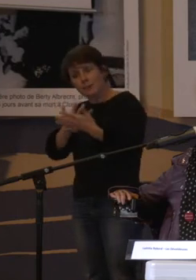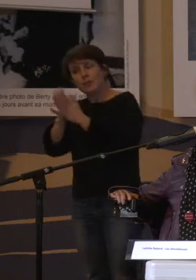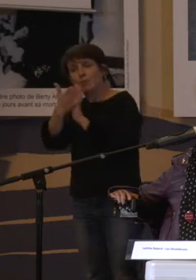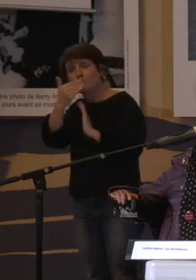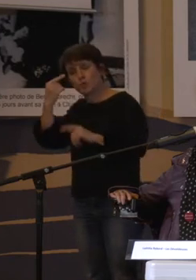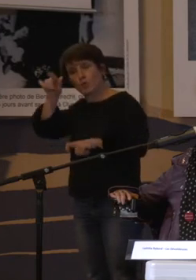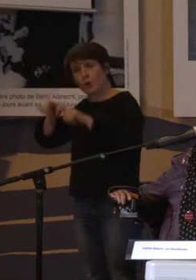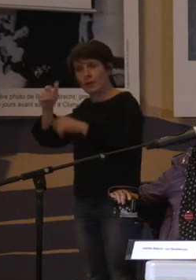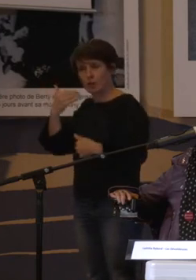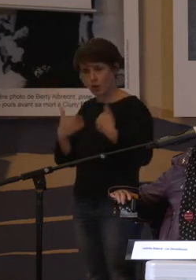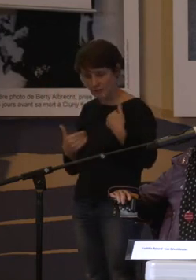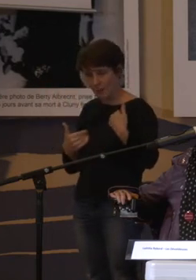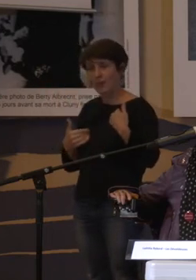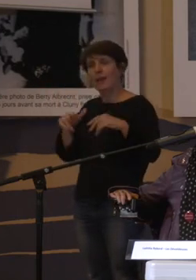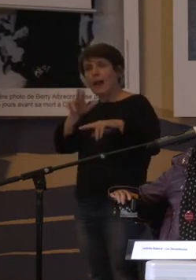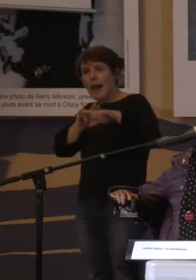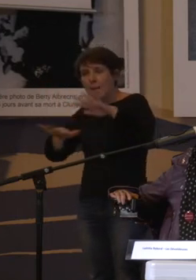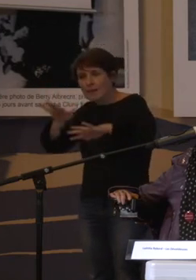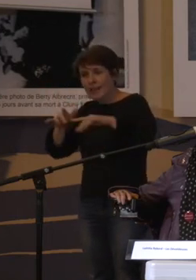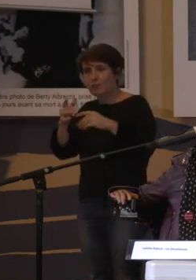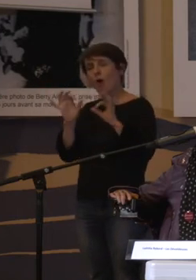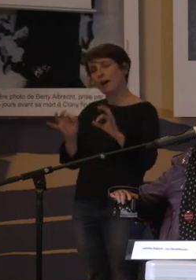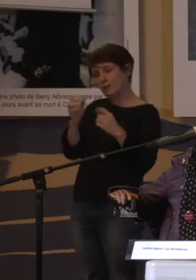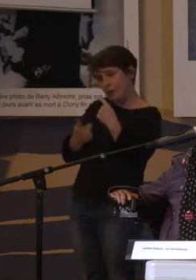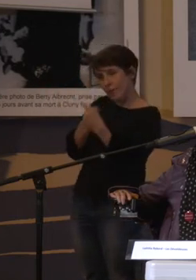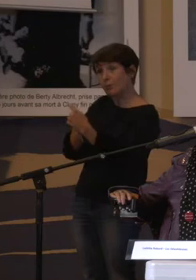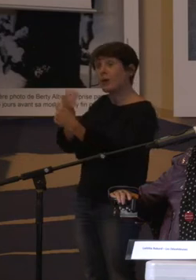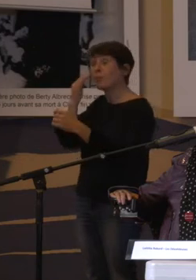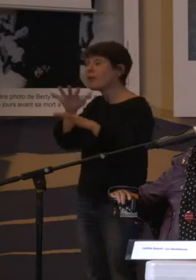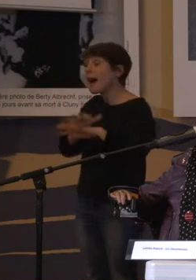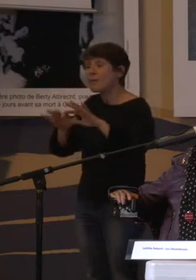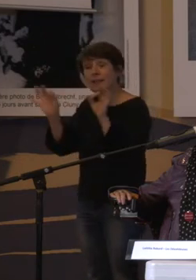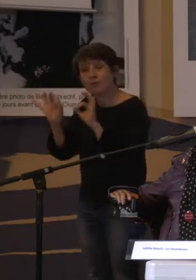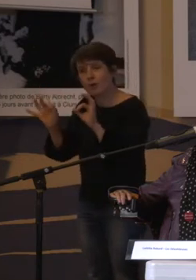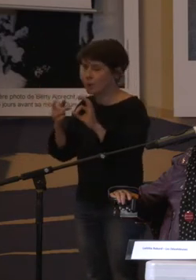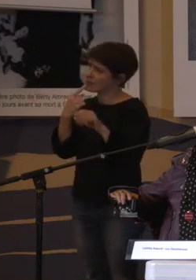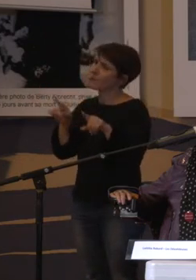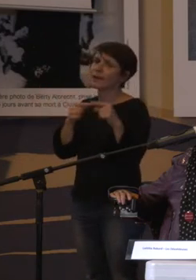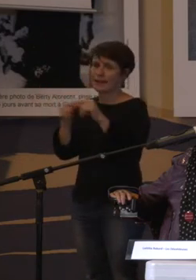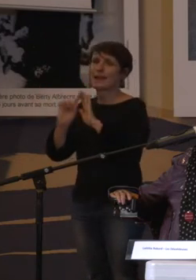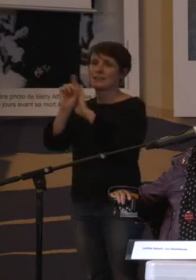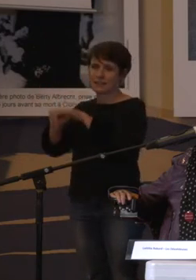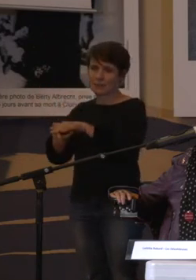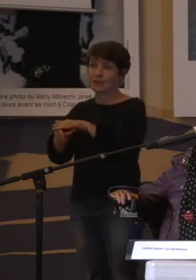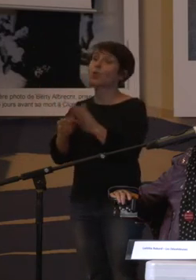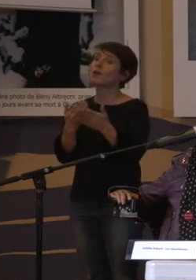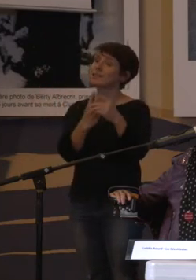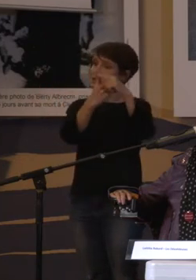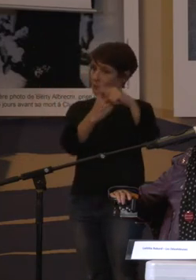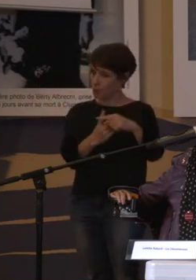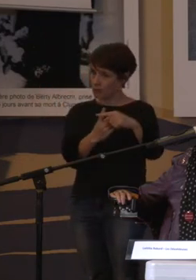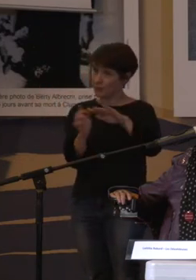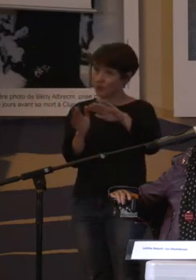le refus d'aménagement raisonnable comme une forme de discrimination fondée sur le handicap. Et après, on va passer à la longue liste des critiques